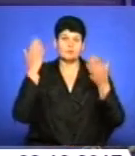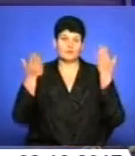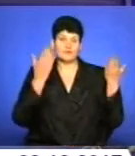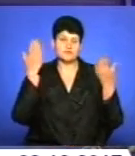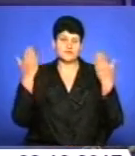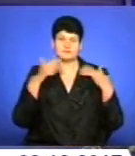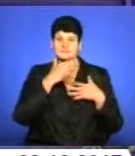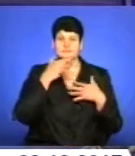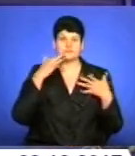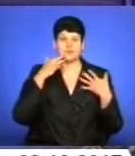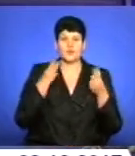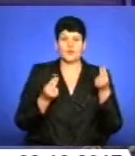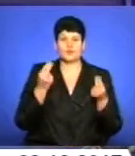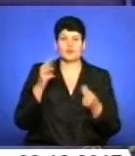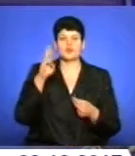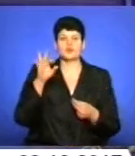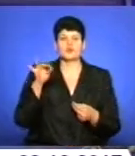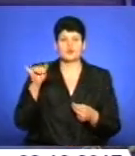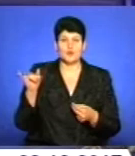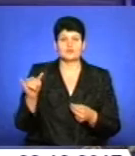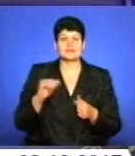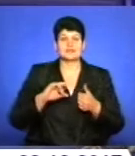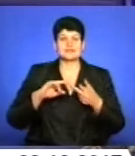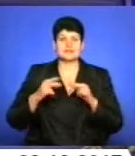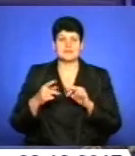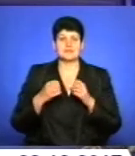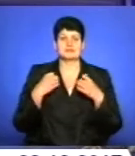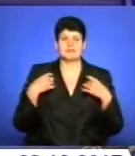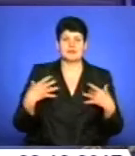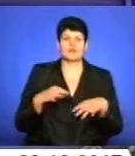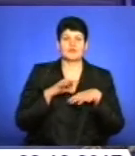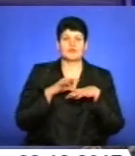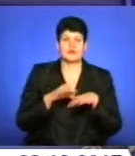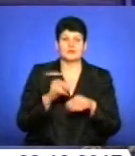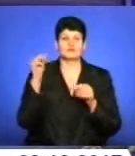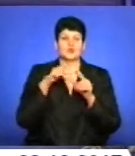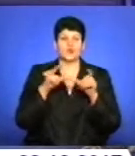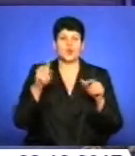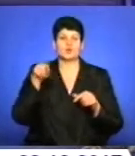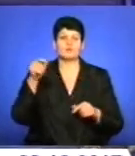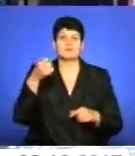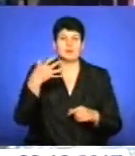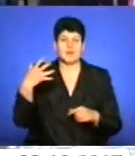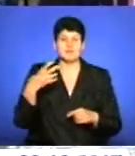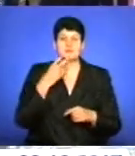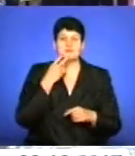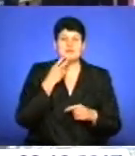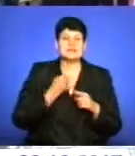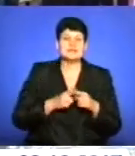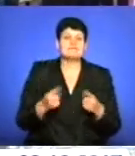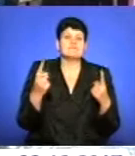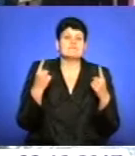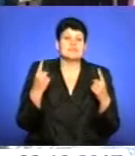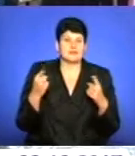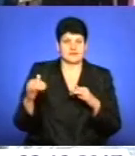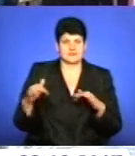душі. Гумор-шоу замість звичайного новорічного свята провели у загальноосвітній школі номер 15. Сміх – це велика сила, і в цьому